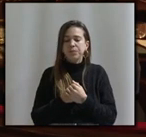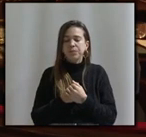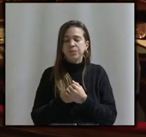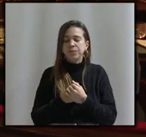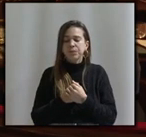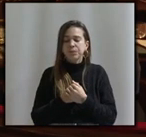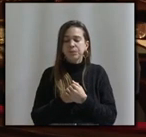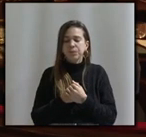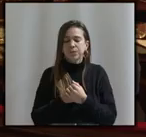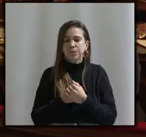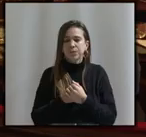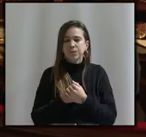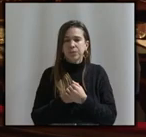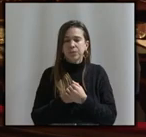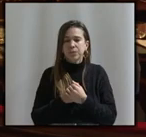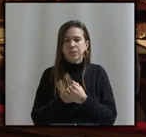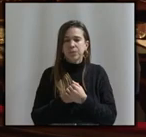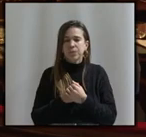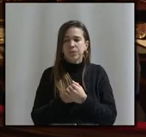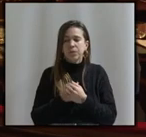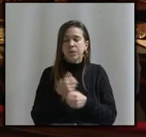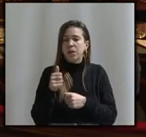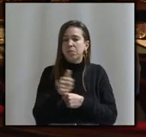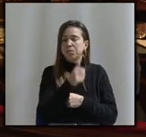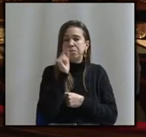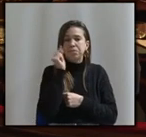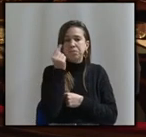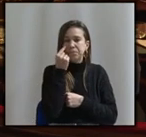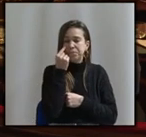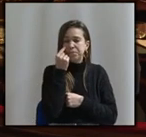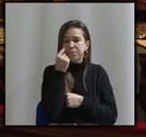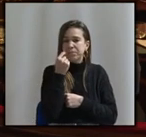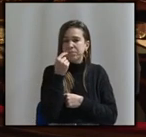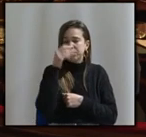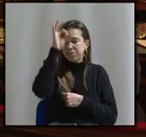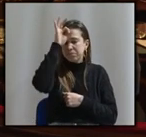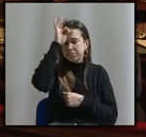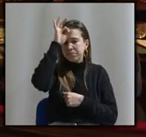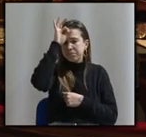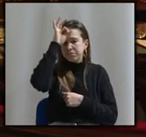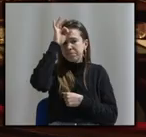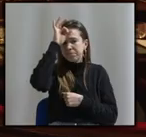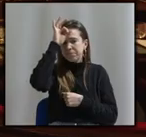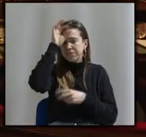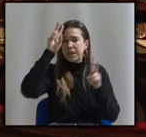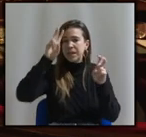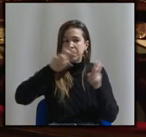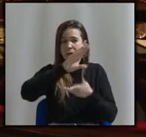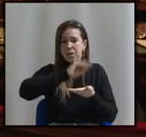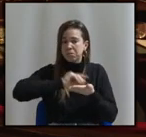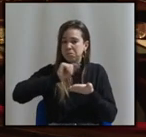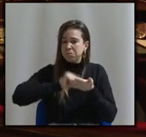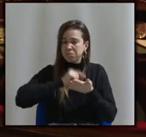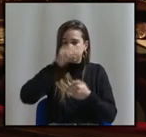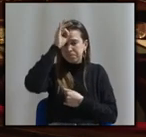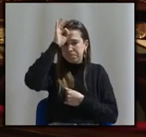Piella, endavant. És la primera notícia que tinc, no en tinc ni idea. En tot cas, el